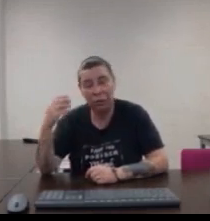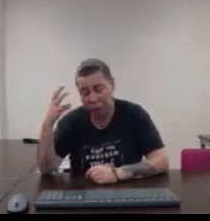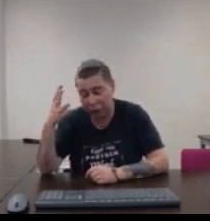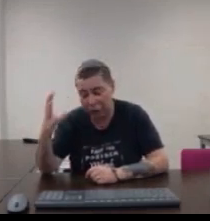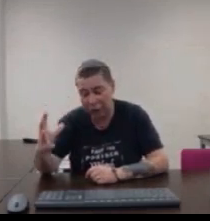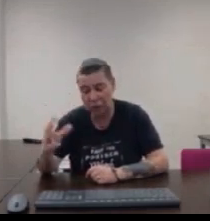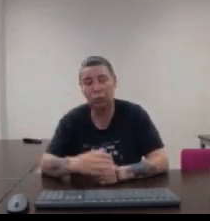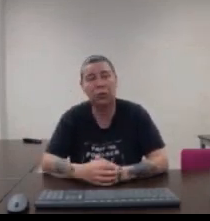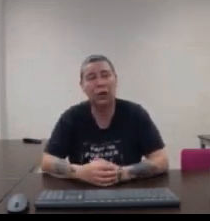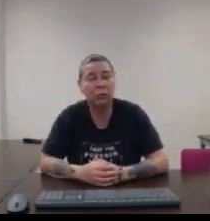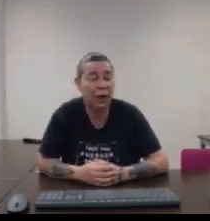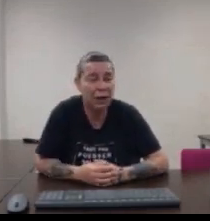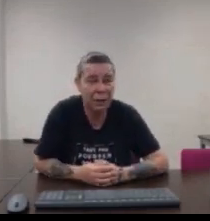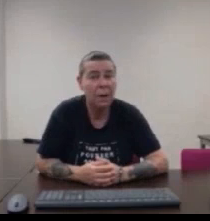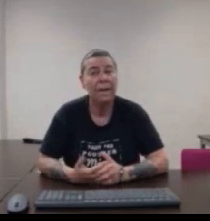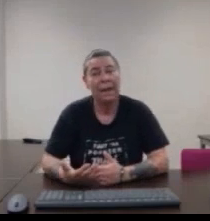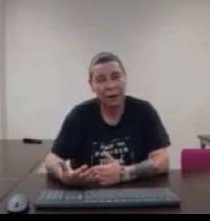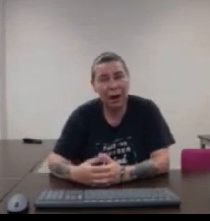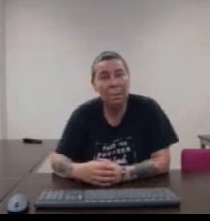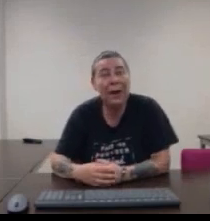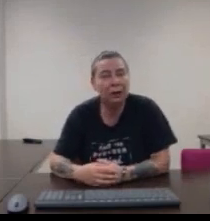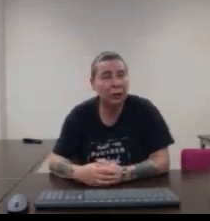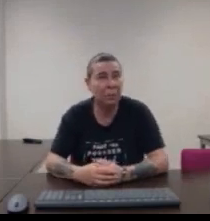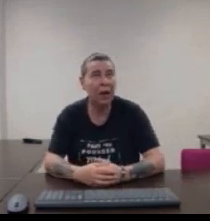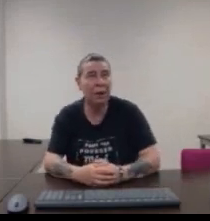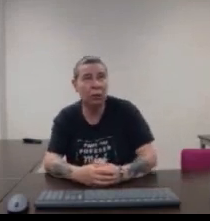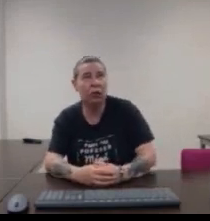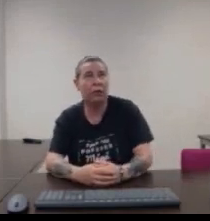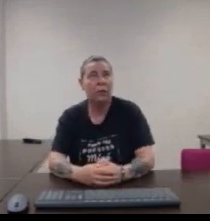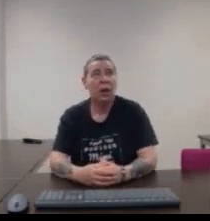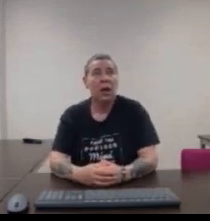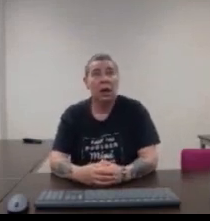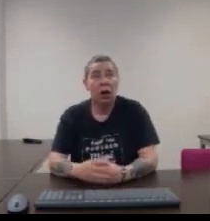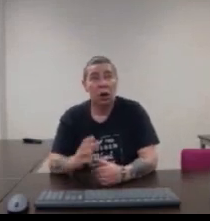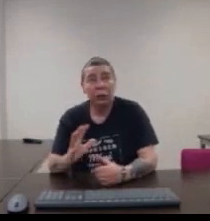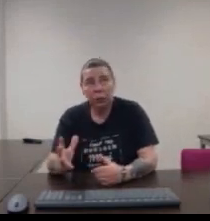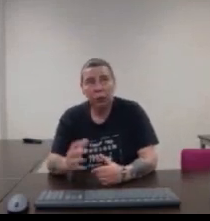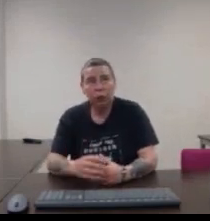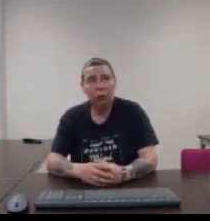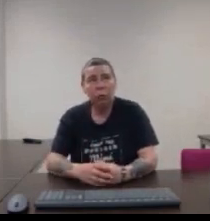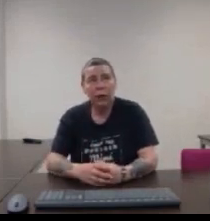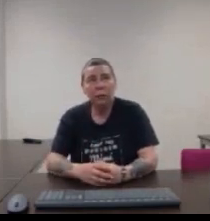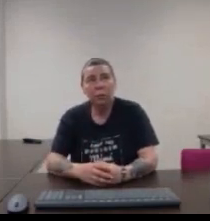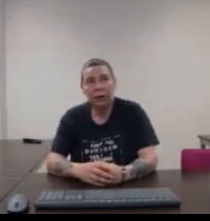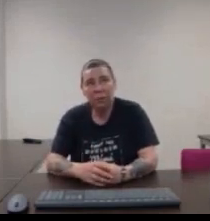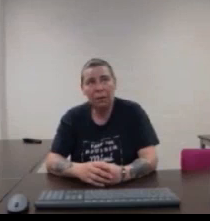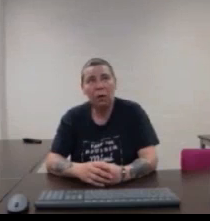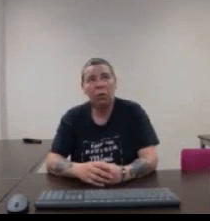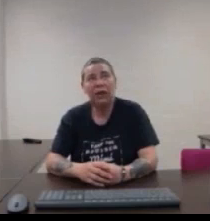pour autant, si vous avez une tâche de concentration à réaliser, elle va pas être simple à mettre en œuvre. En termes de sources de